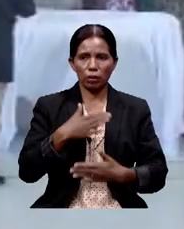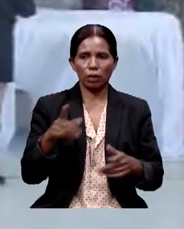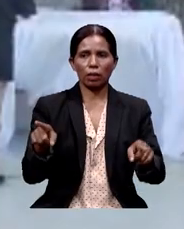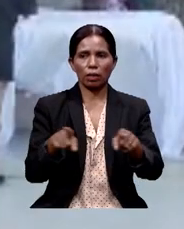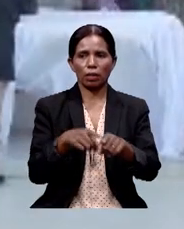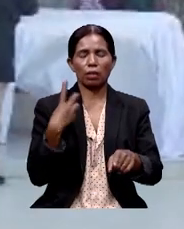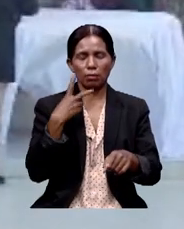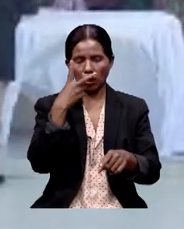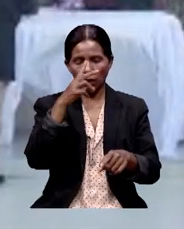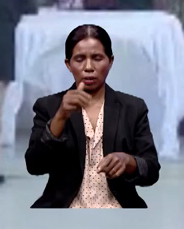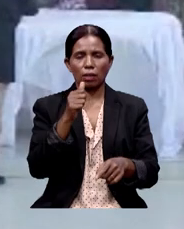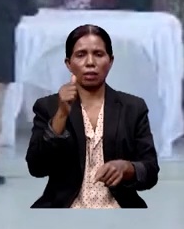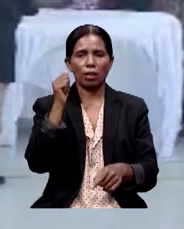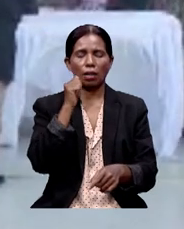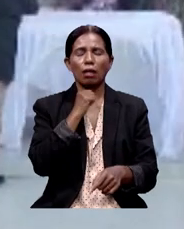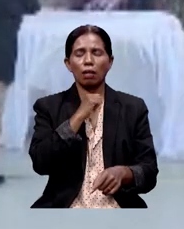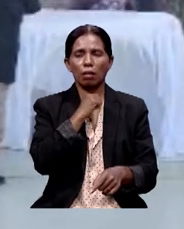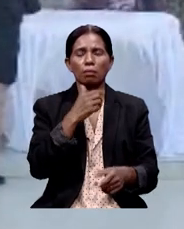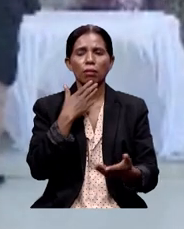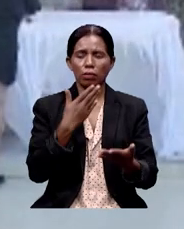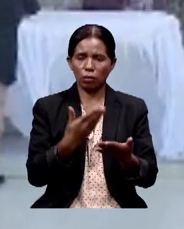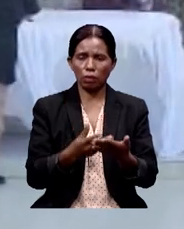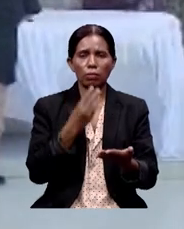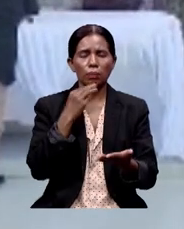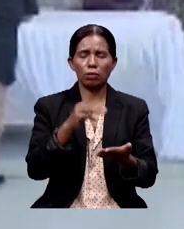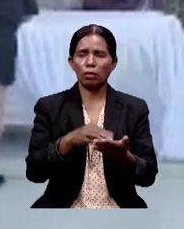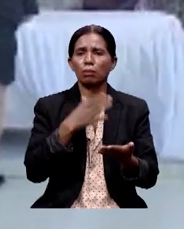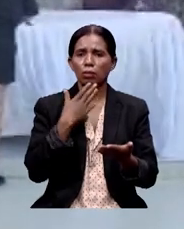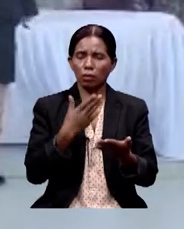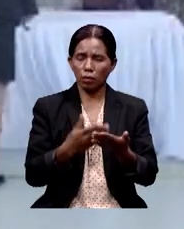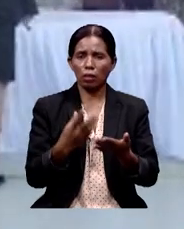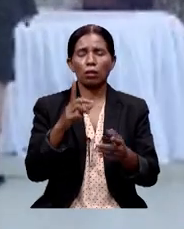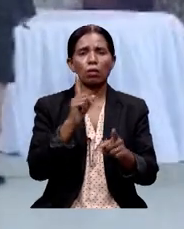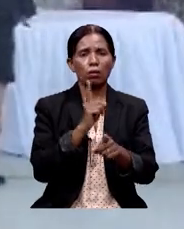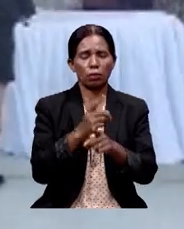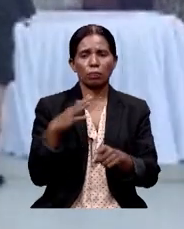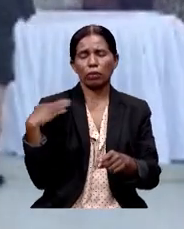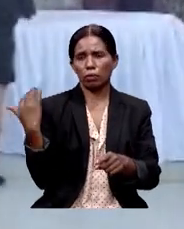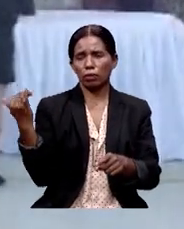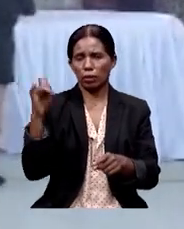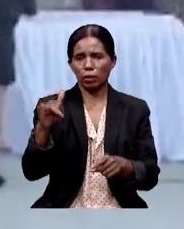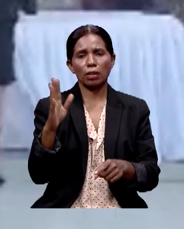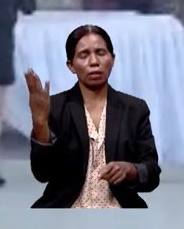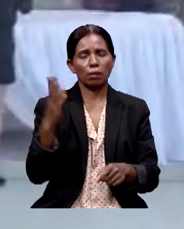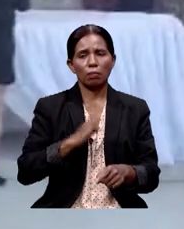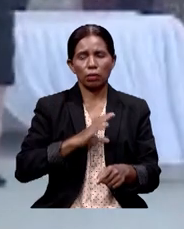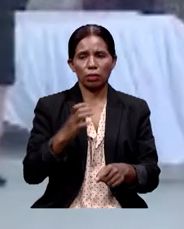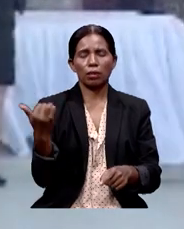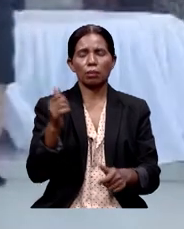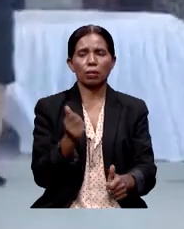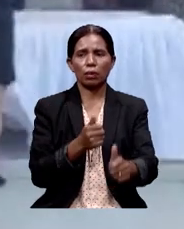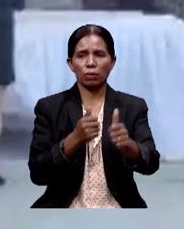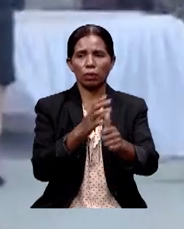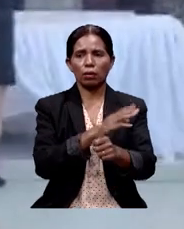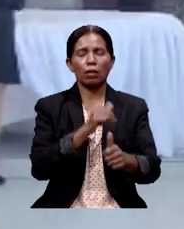de amareri tuh nini yang dana be mak diak tuh tebes form motivasi dana be mak diak baik tenes oven turis iro bau atau nesi rebe le pernah tituir